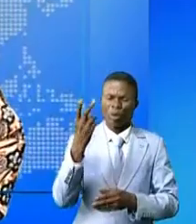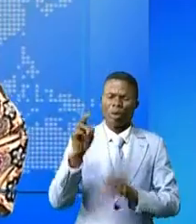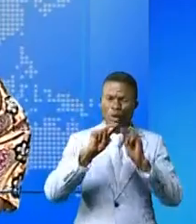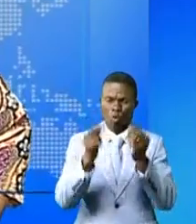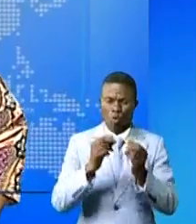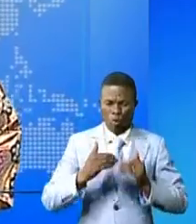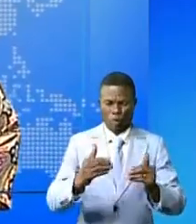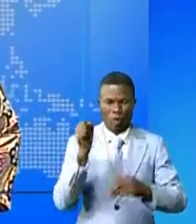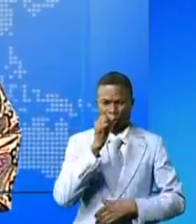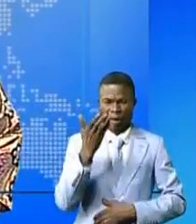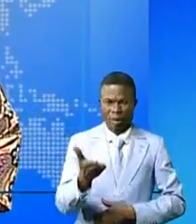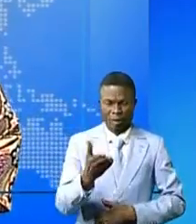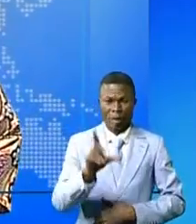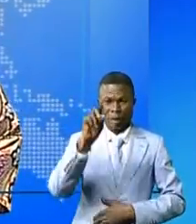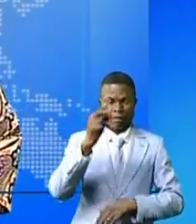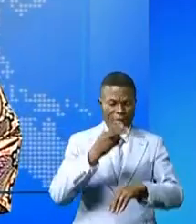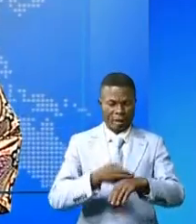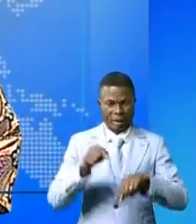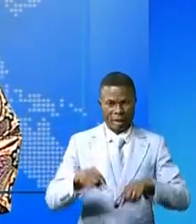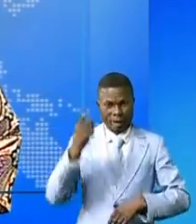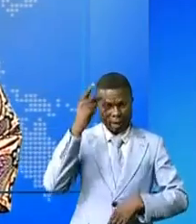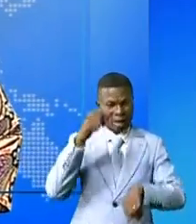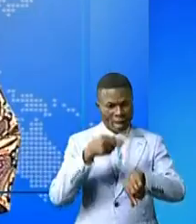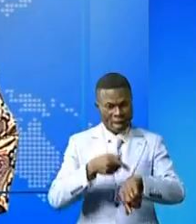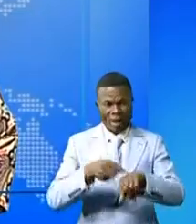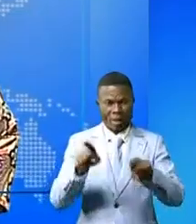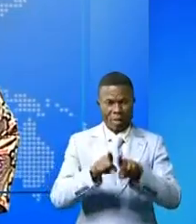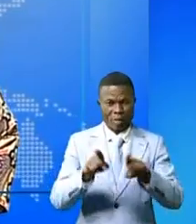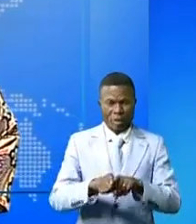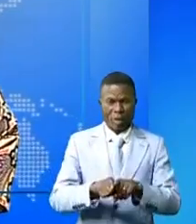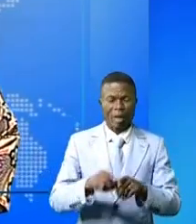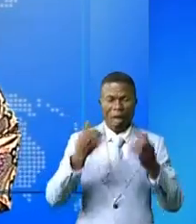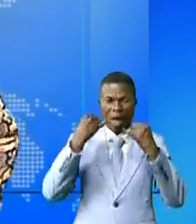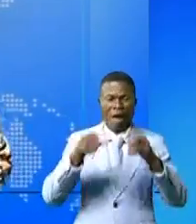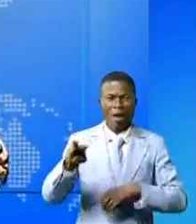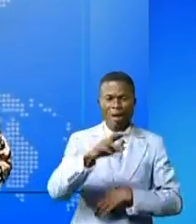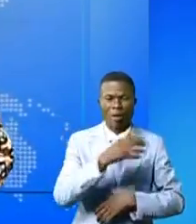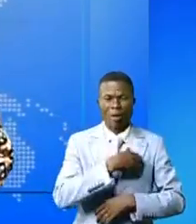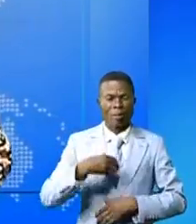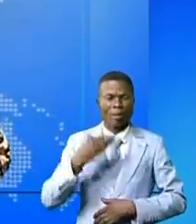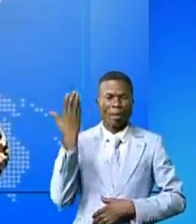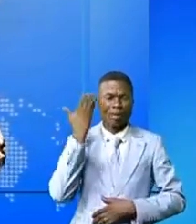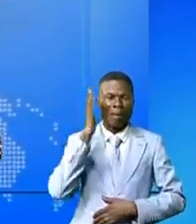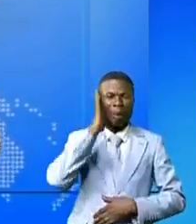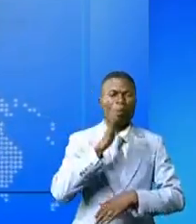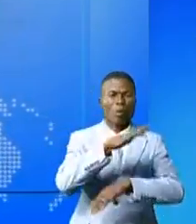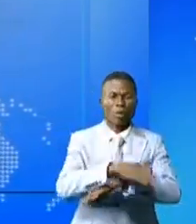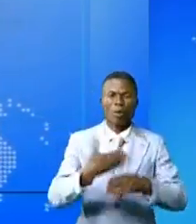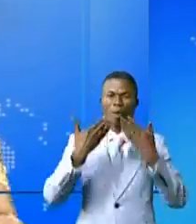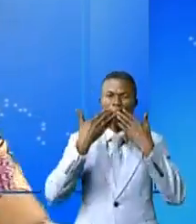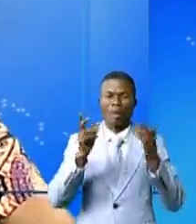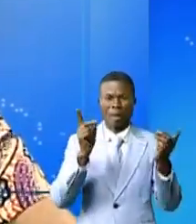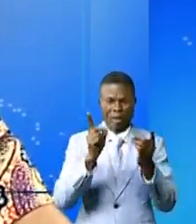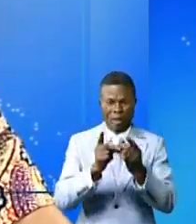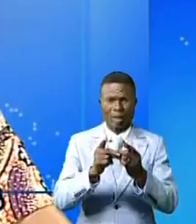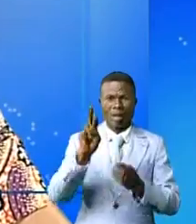prochain. Il est 20h à Kinshasa, même heure à Bujala. C'est l'heure de vous informer. Mesdames et messieurs, bonsoir. Et très heureuse de vous retrouver